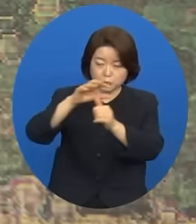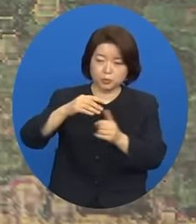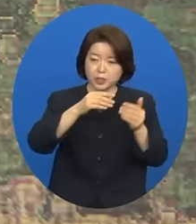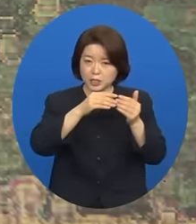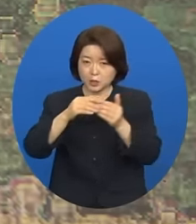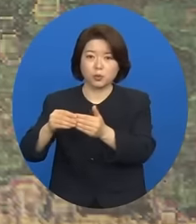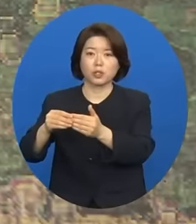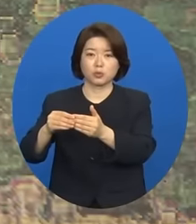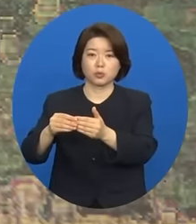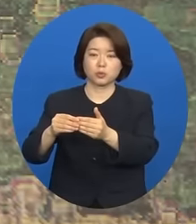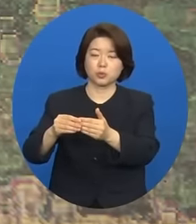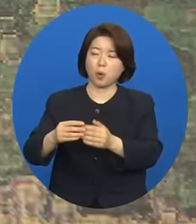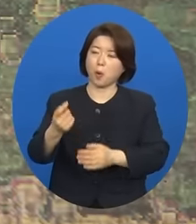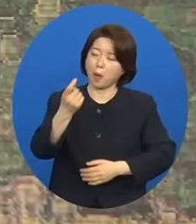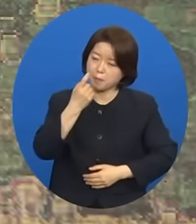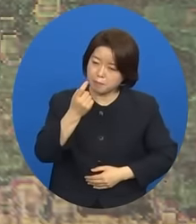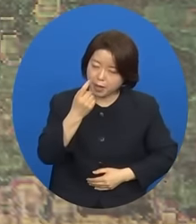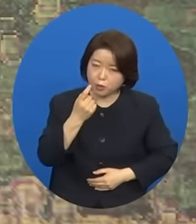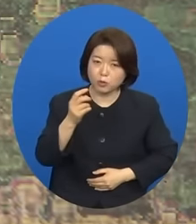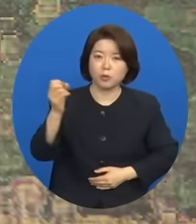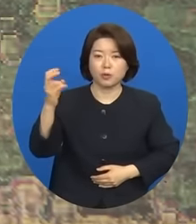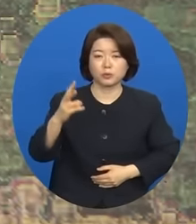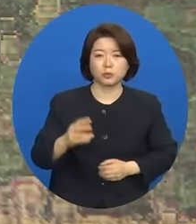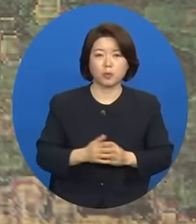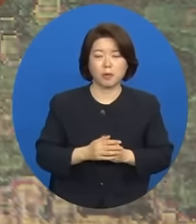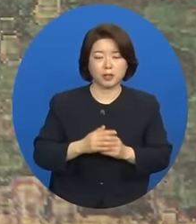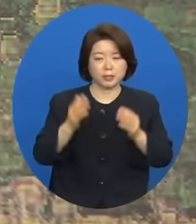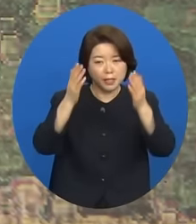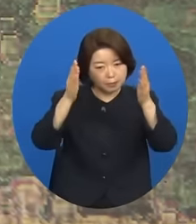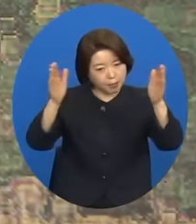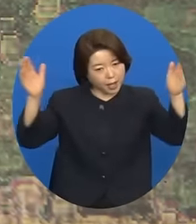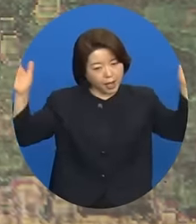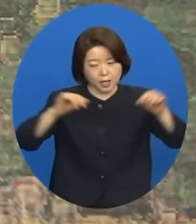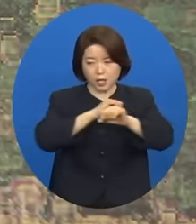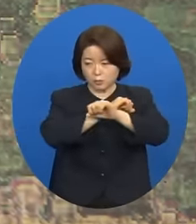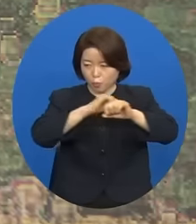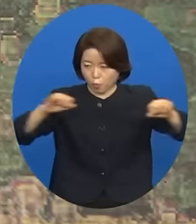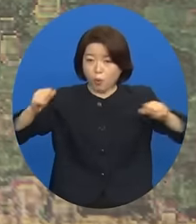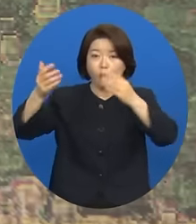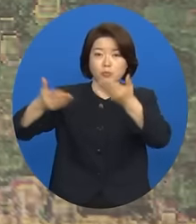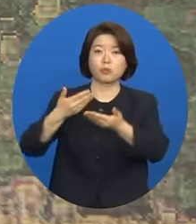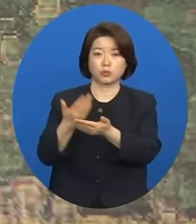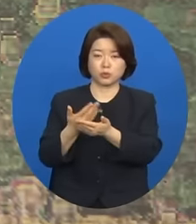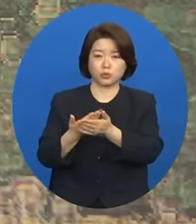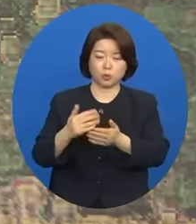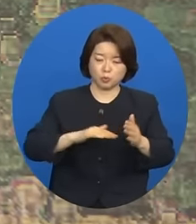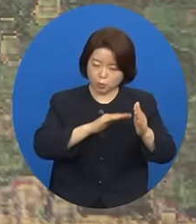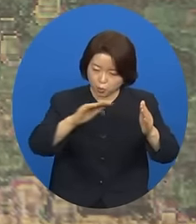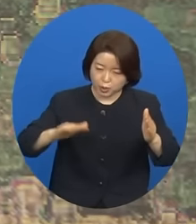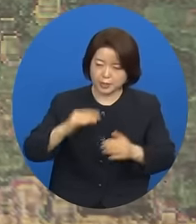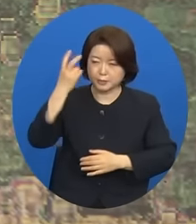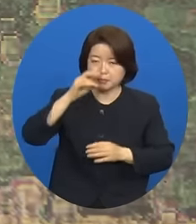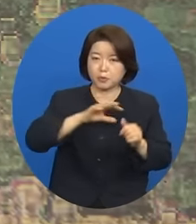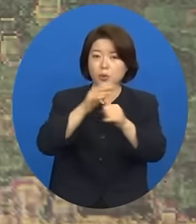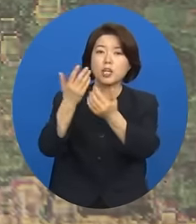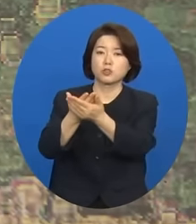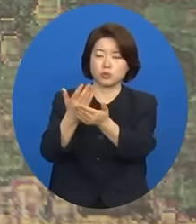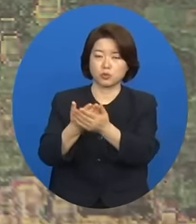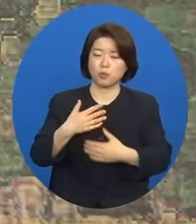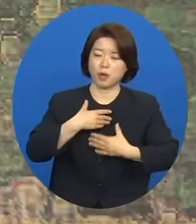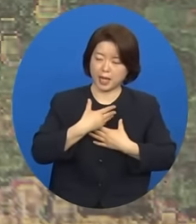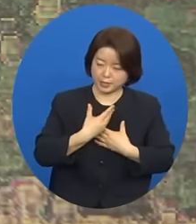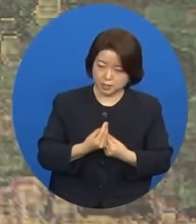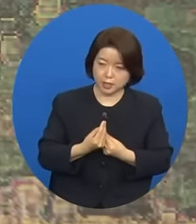주시고 배움과 또 지경의 넓이를 넓혀주시고 그 모든 우리 가정을 지켜주시고 그렇게